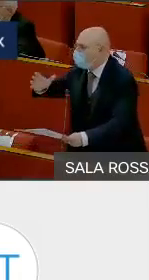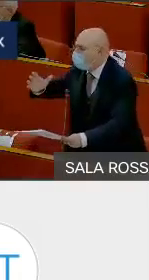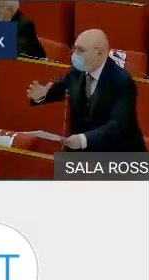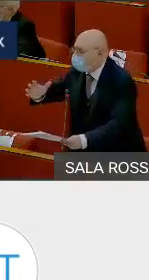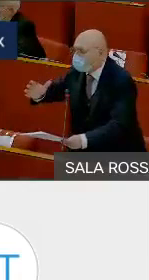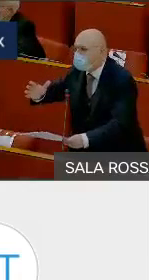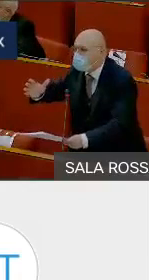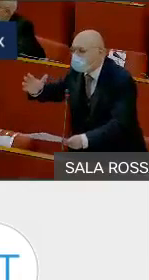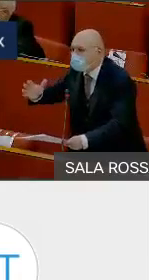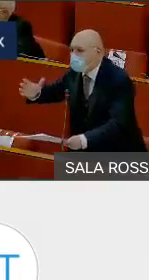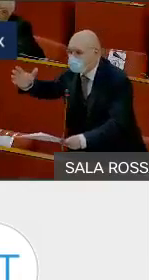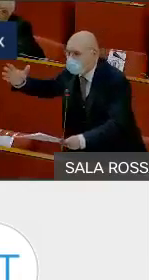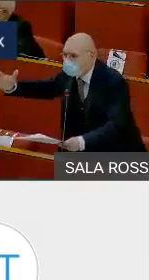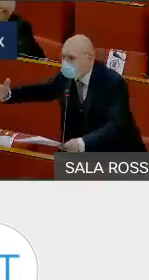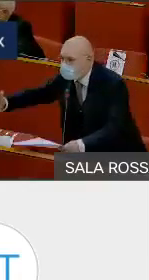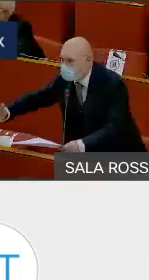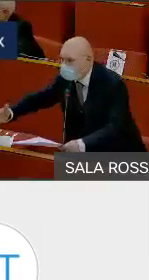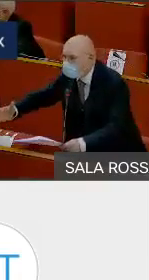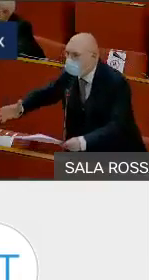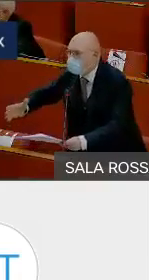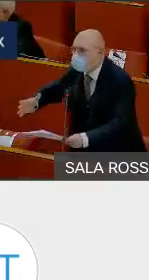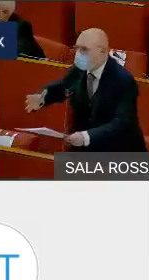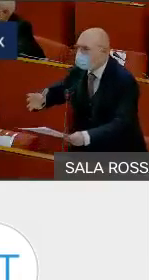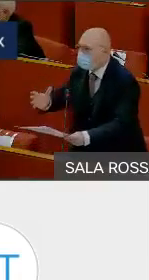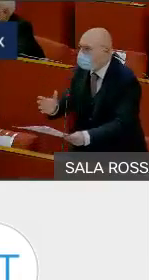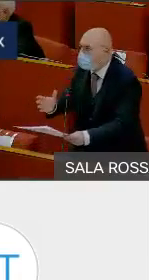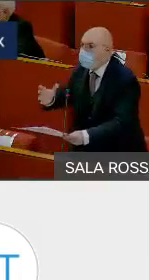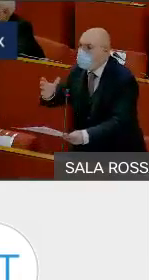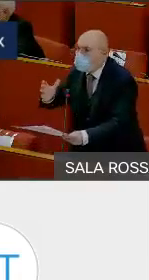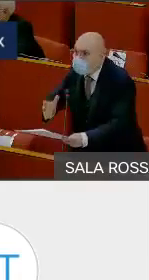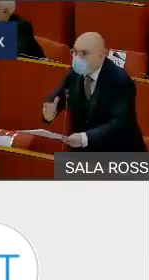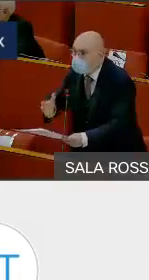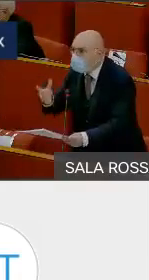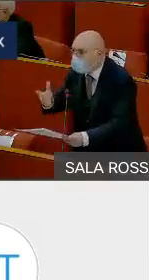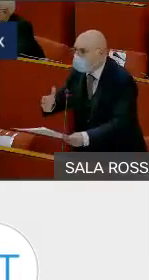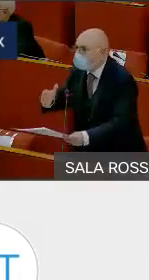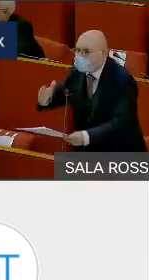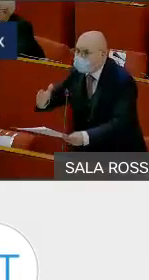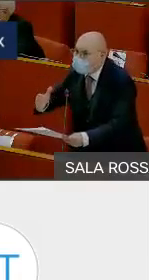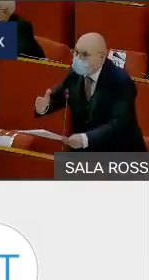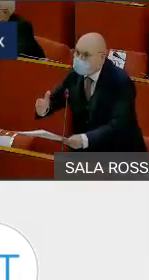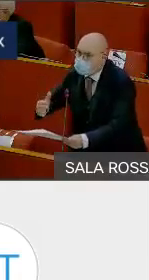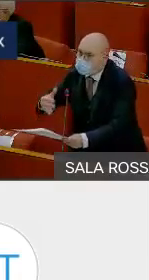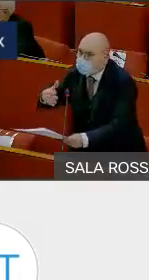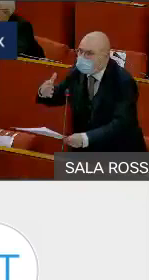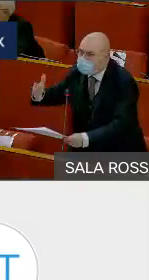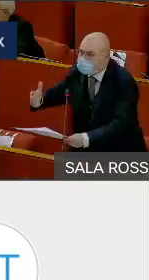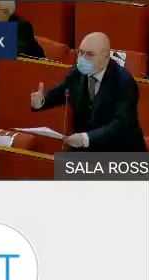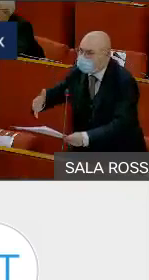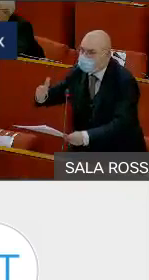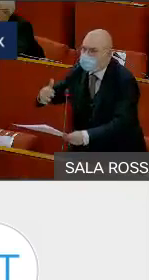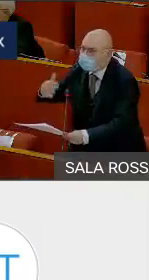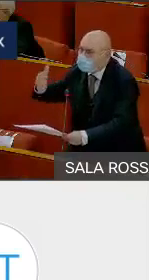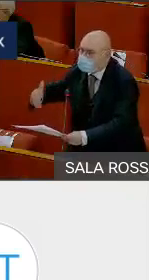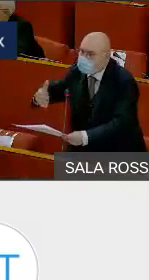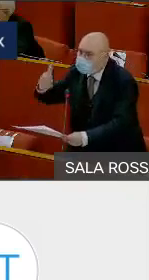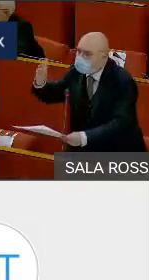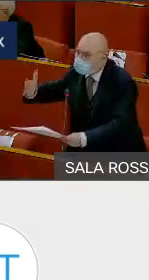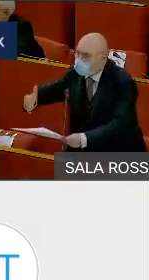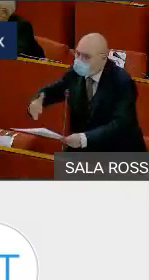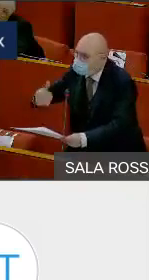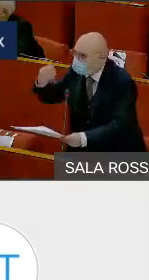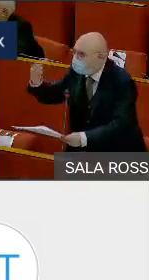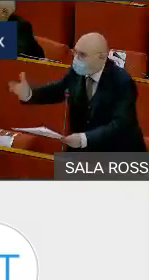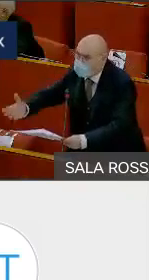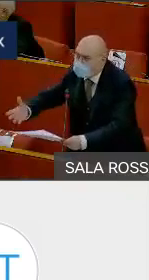quella che doveva essere destinata all'attività invece edificatoria era in qualche modo connessa a quei percorsi che nel 2001 ci ha